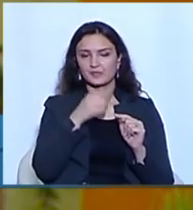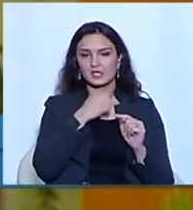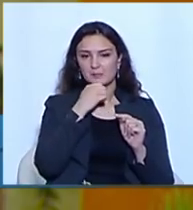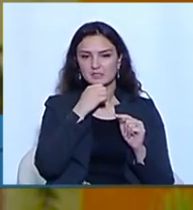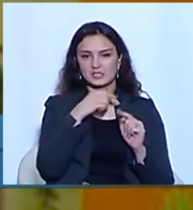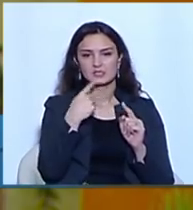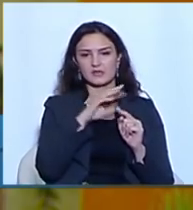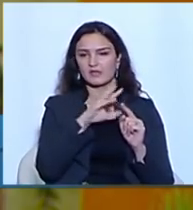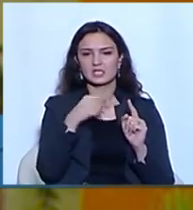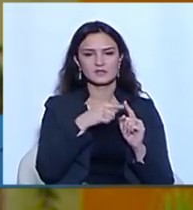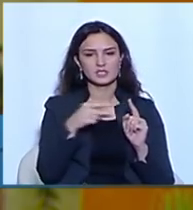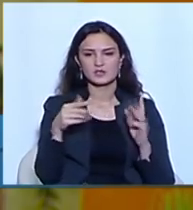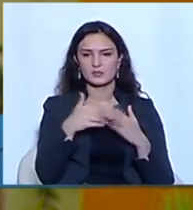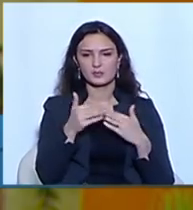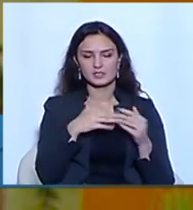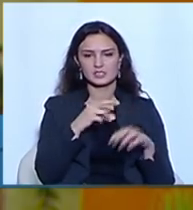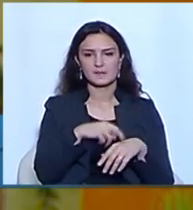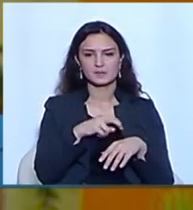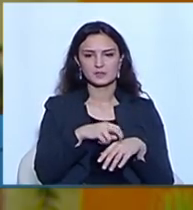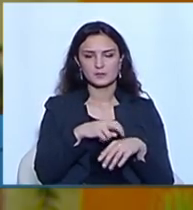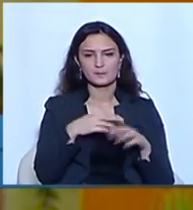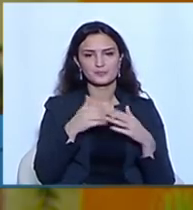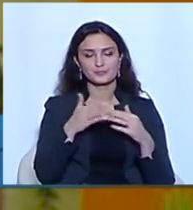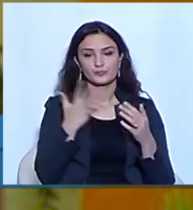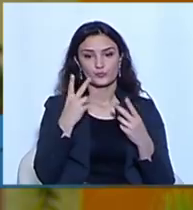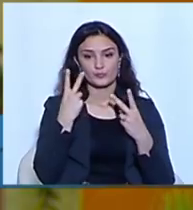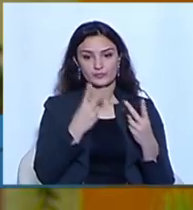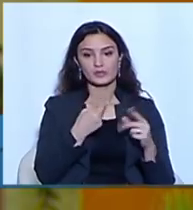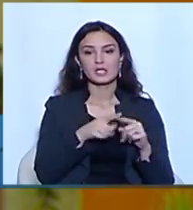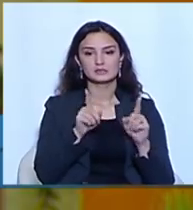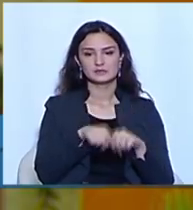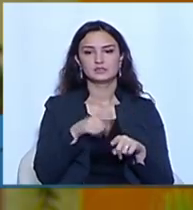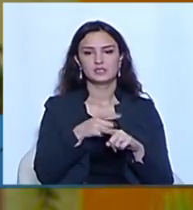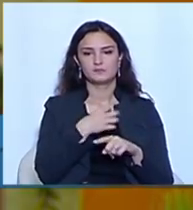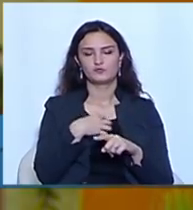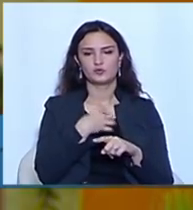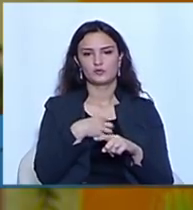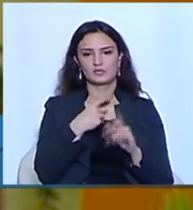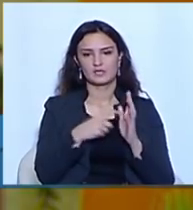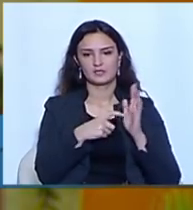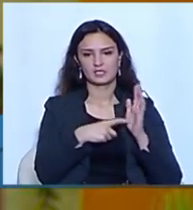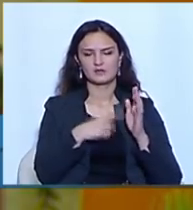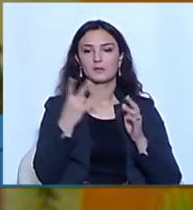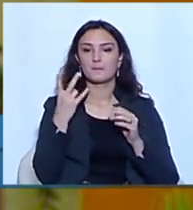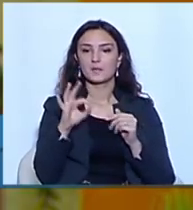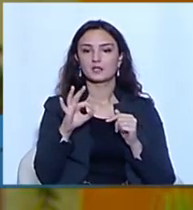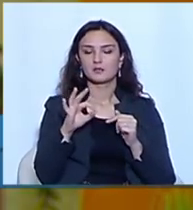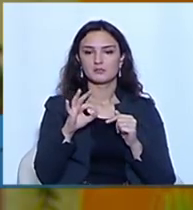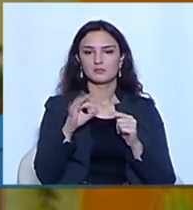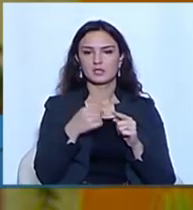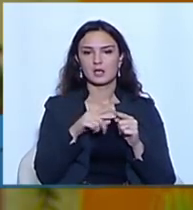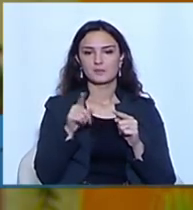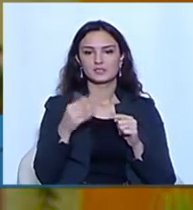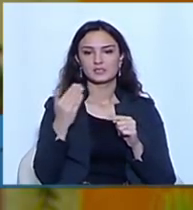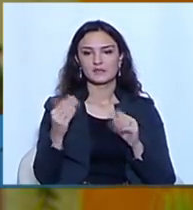ყველა სხვადასხვა პროფესიიდან, სამედიცინო პროფესიებიდანაც თუ შევხედავთ, ასევე ძალიან მნიშვნელოვნად განვიხილავთ. მაგრამ